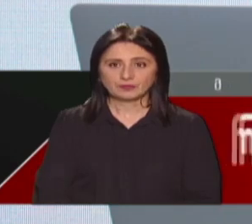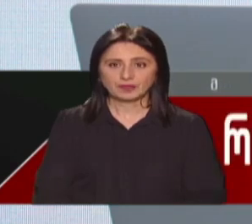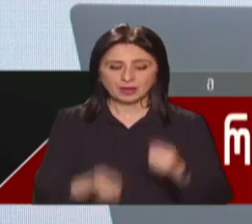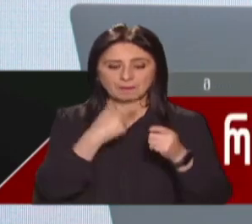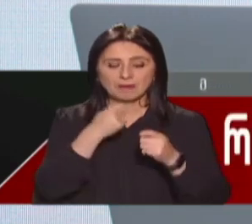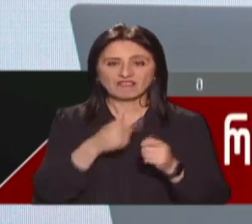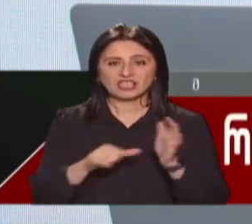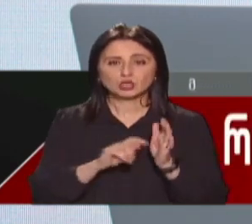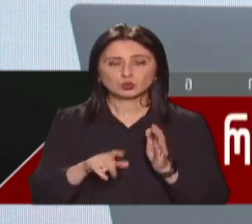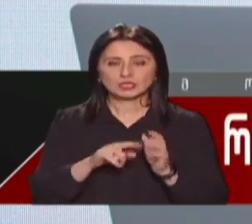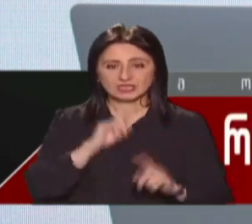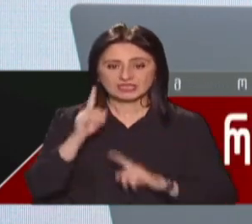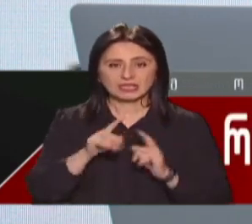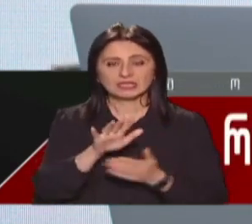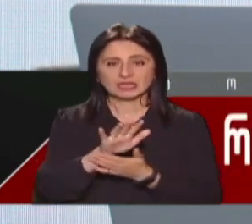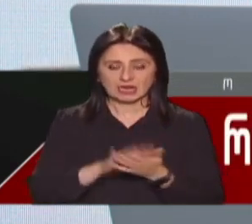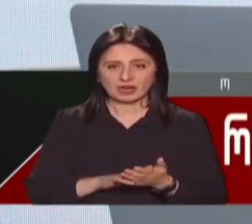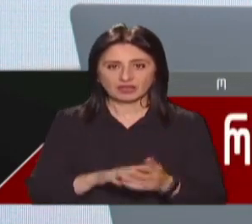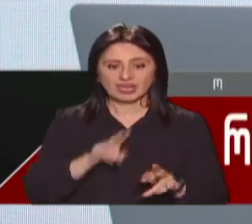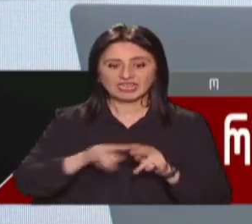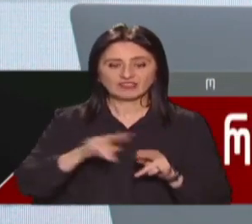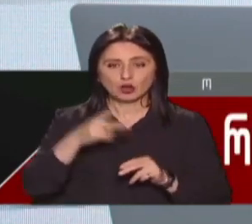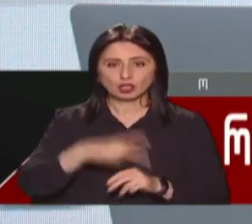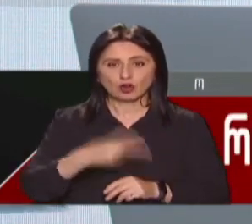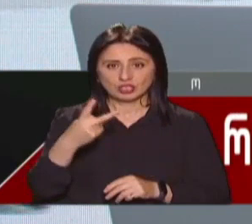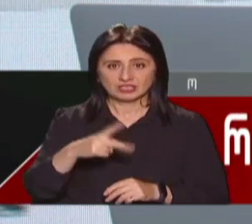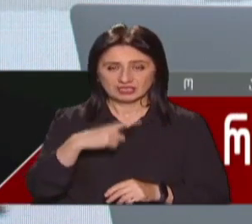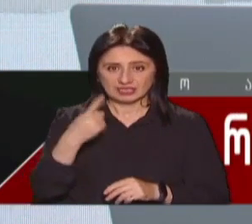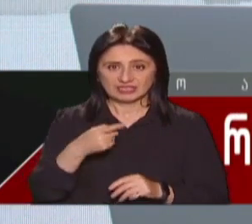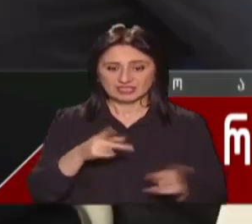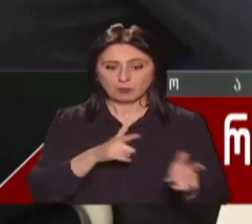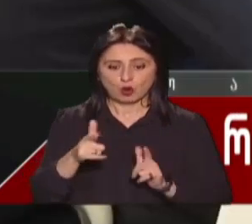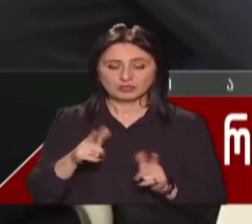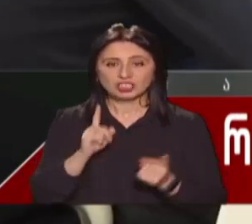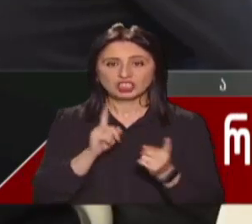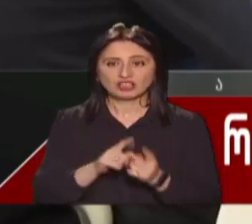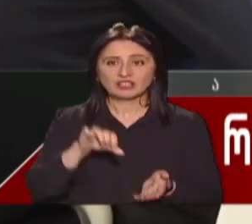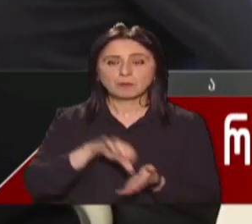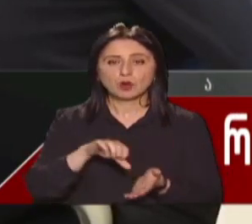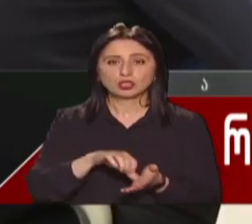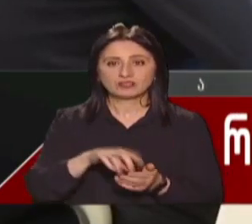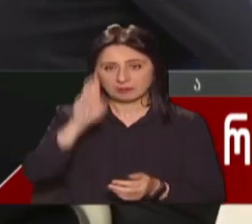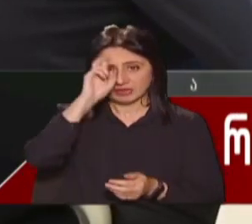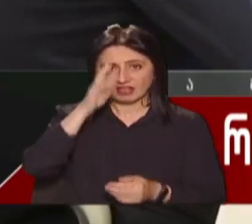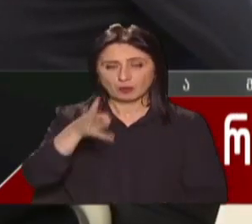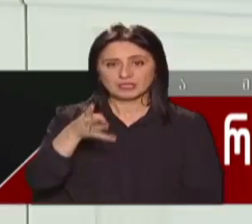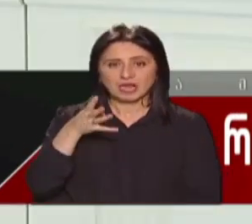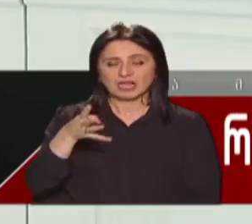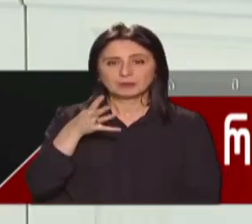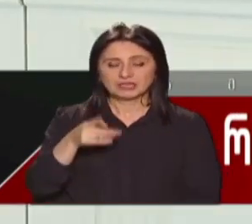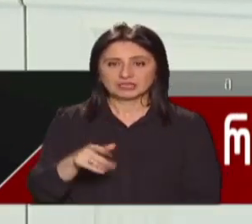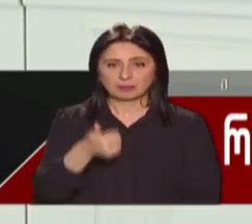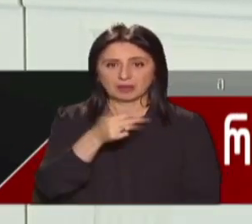მევენახეების სუბსიდირება წელსაც გაგრძელდება. რთველი 2022-ის მოსამზადებელი შეხვედრის მონაწილეებმა მთავრობის